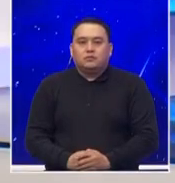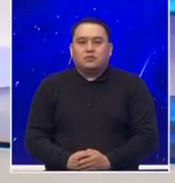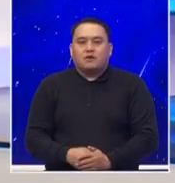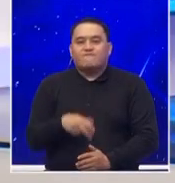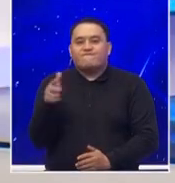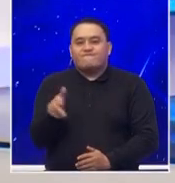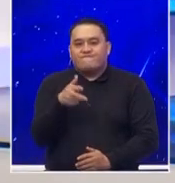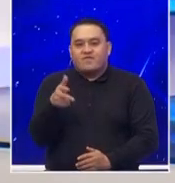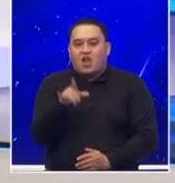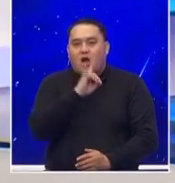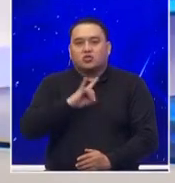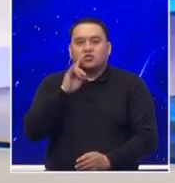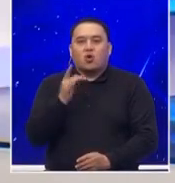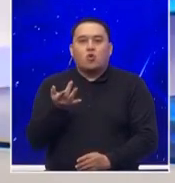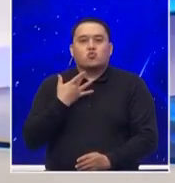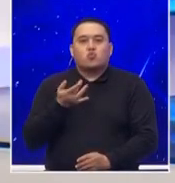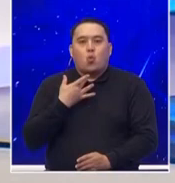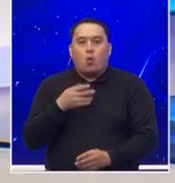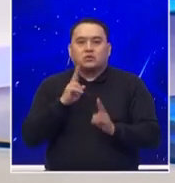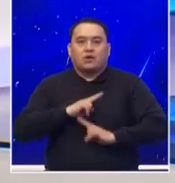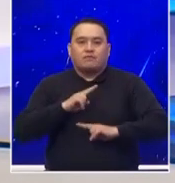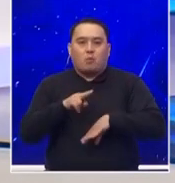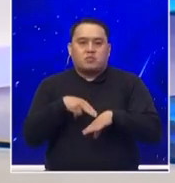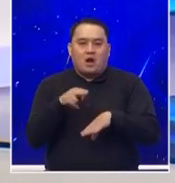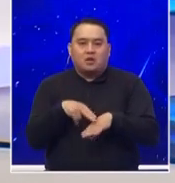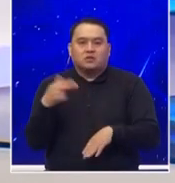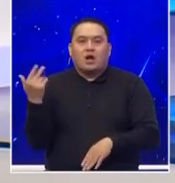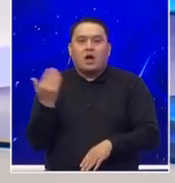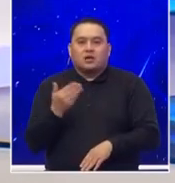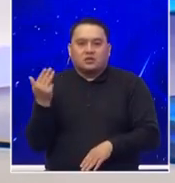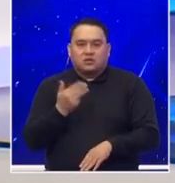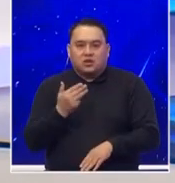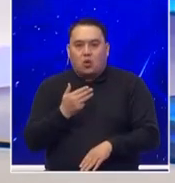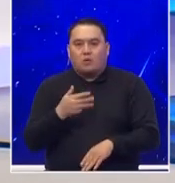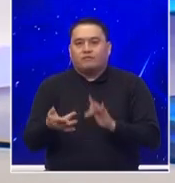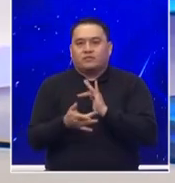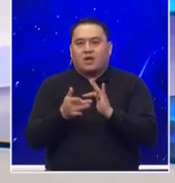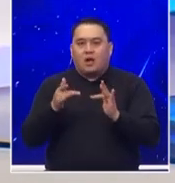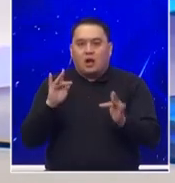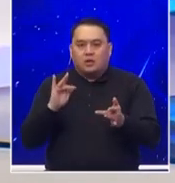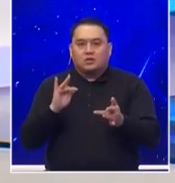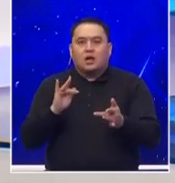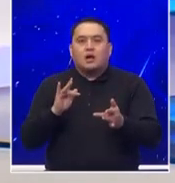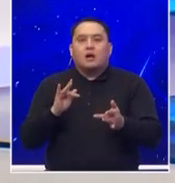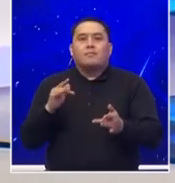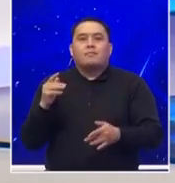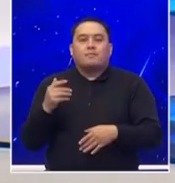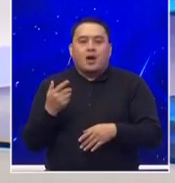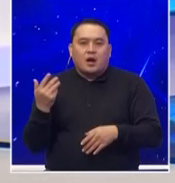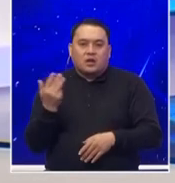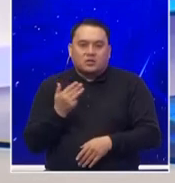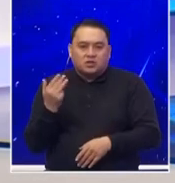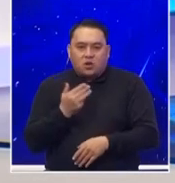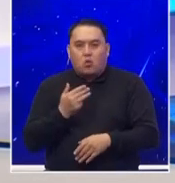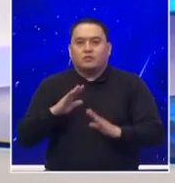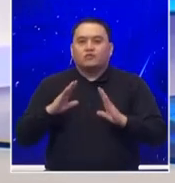Видео, на котором женщина ругается с сотрудником полиции в Актау, появилось в Казнете. В ДП Мангистауской области отреагировали